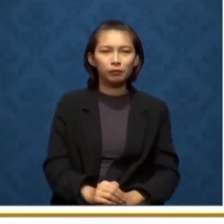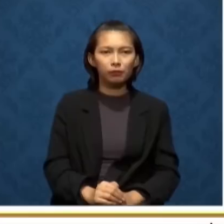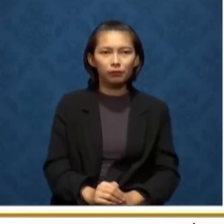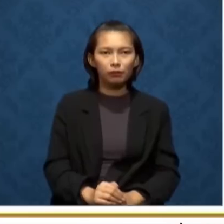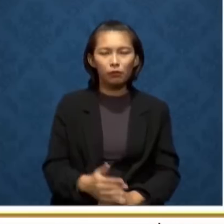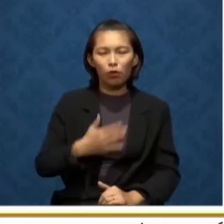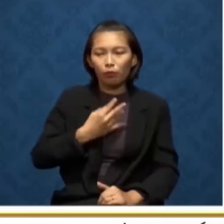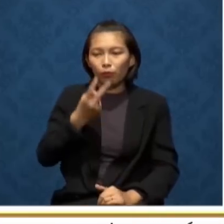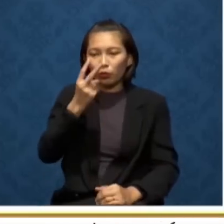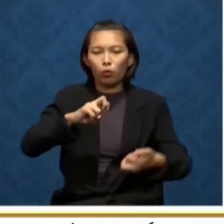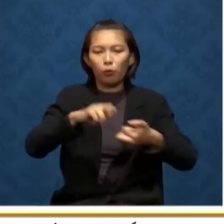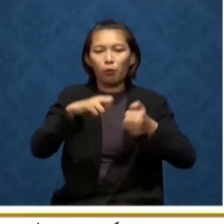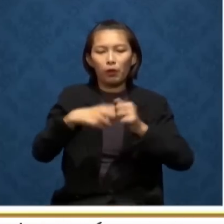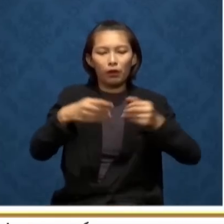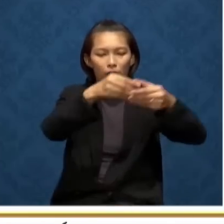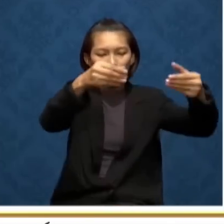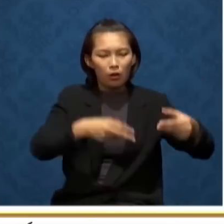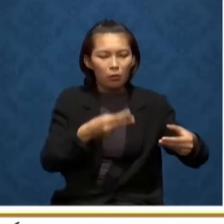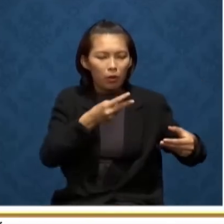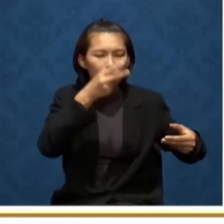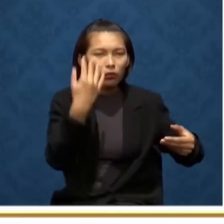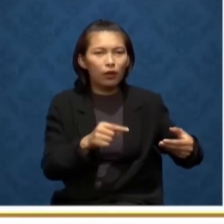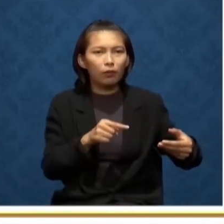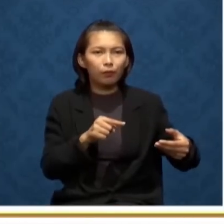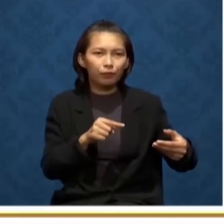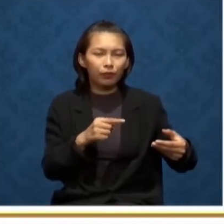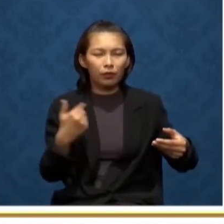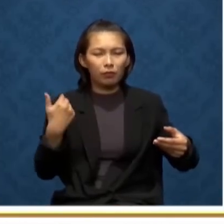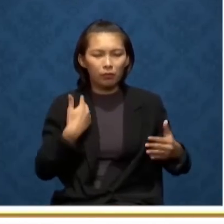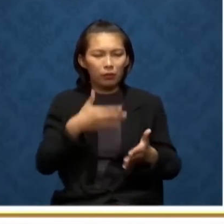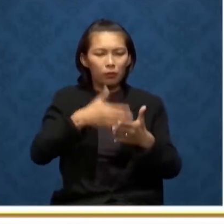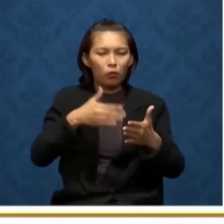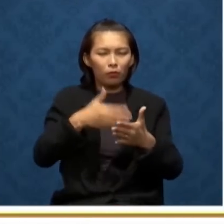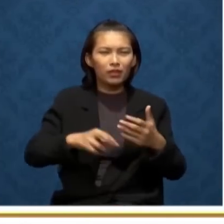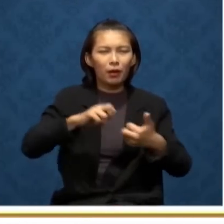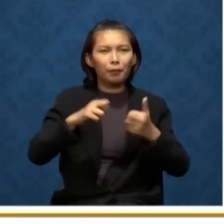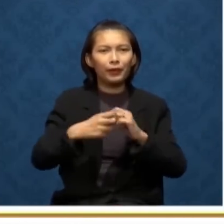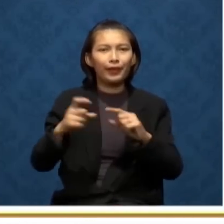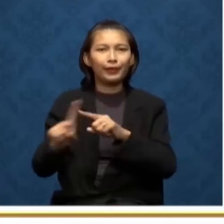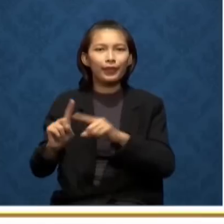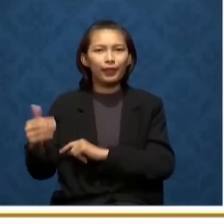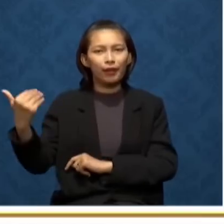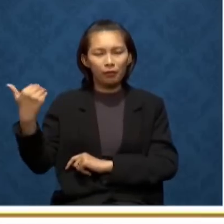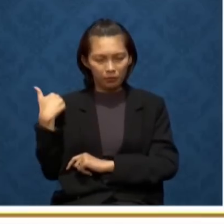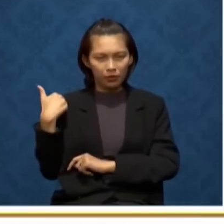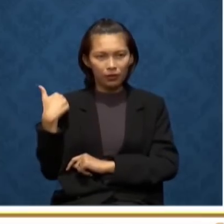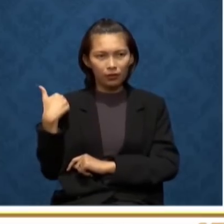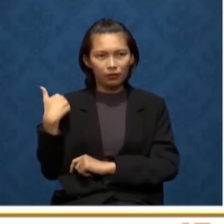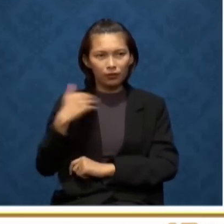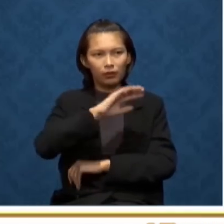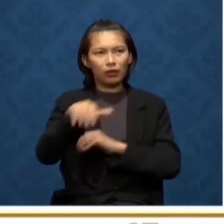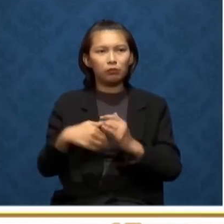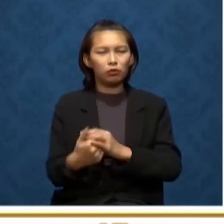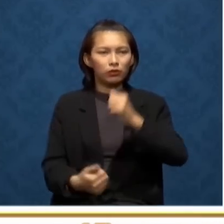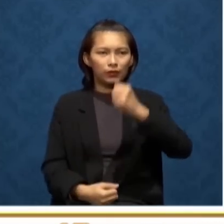ผมไปดูปัญหาจากรายงานทผมพบปัahhาและอุปศัครcr ที่กอศม.ได้ระบุไว้ในรายงานใน3ประก